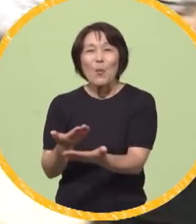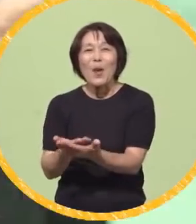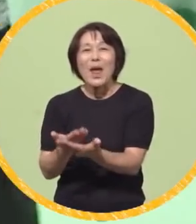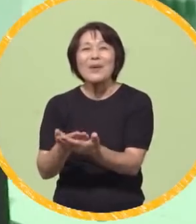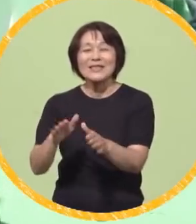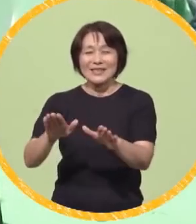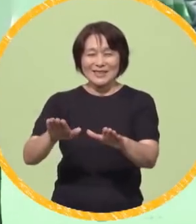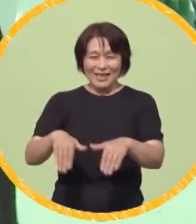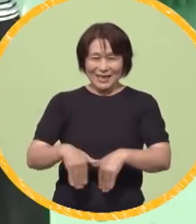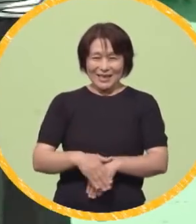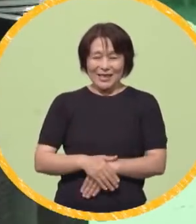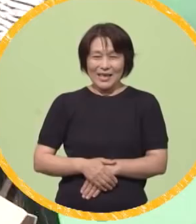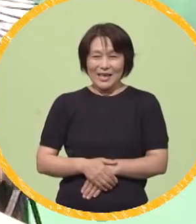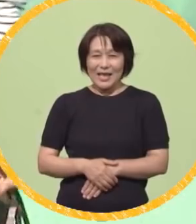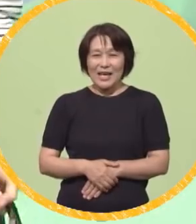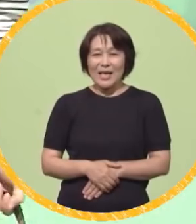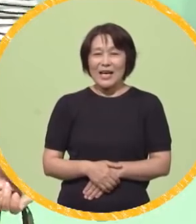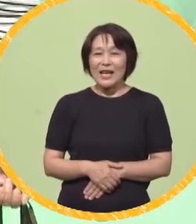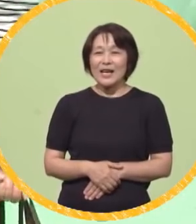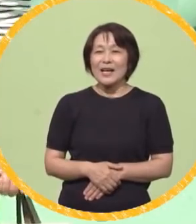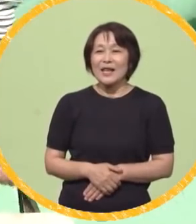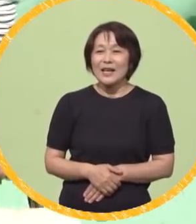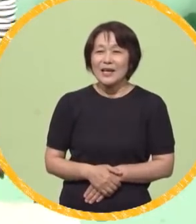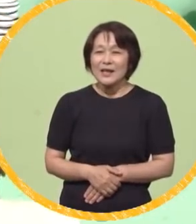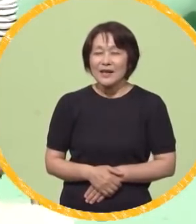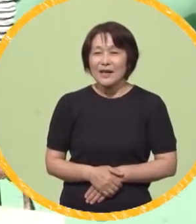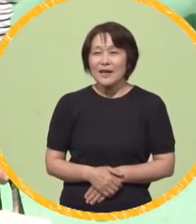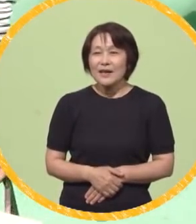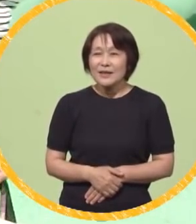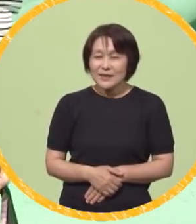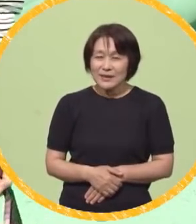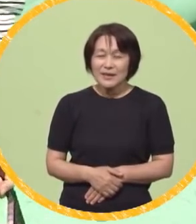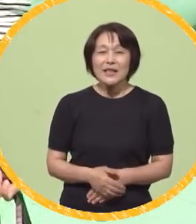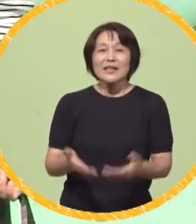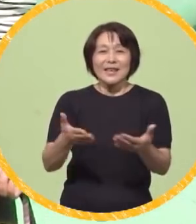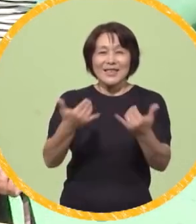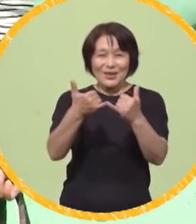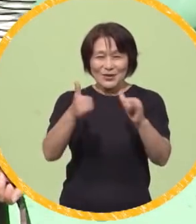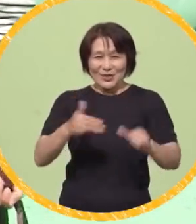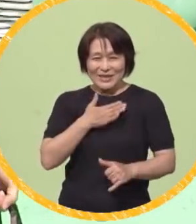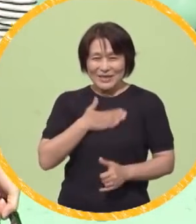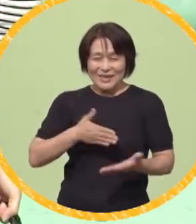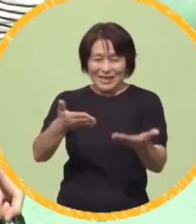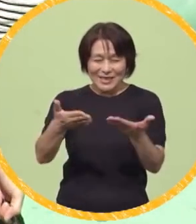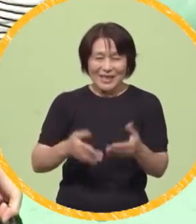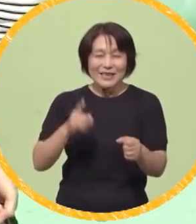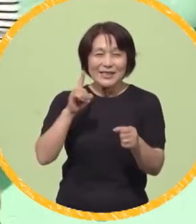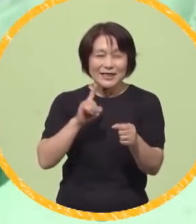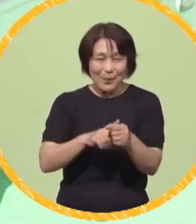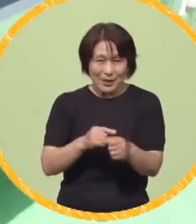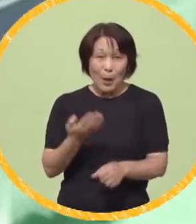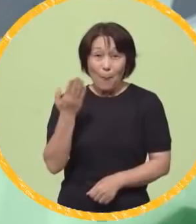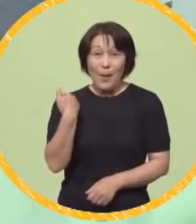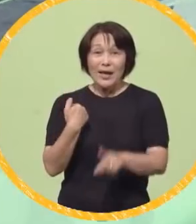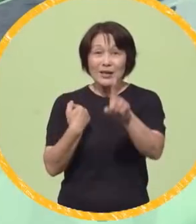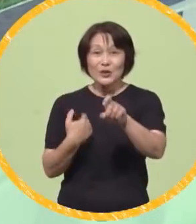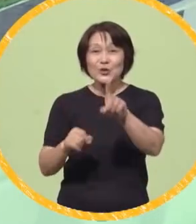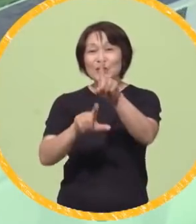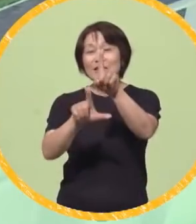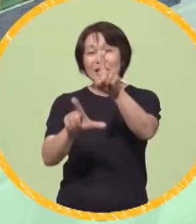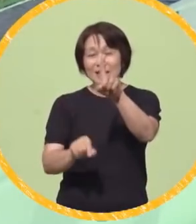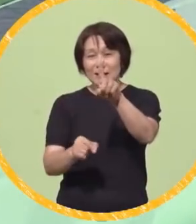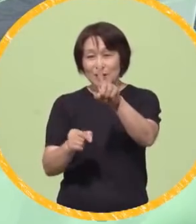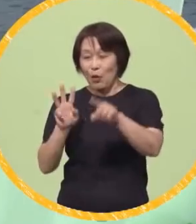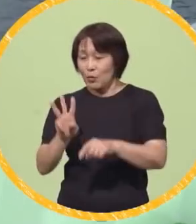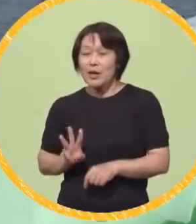使って目的は 奥さんの方に知っていただけるようにと思って、はい、前回11月にも来て、はい、あの